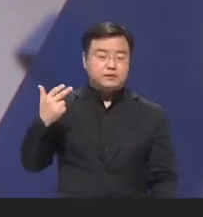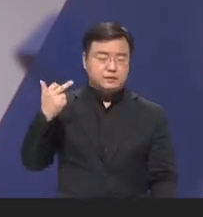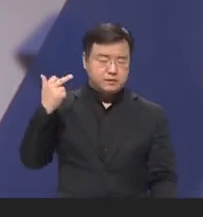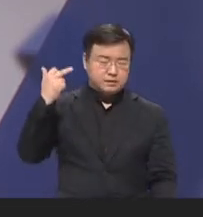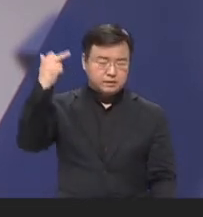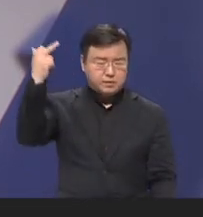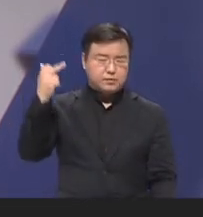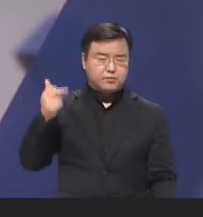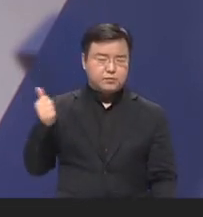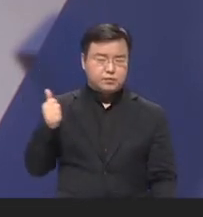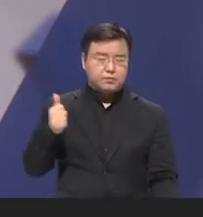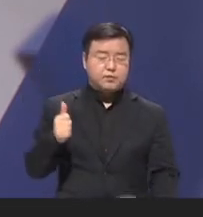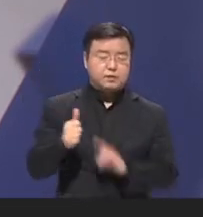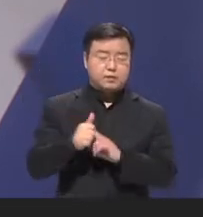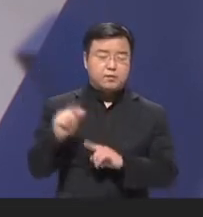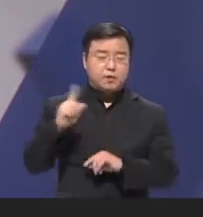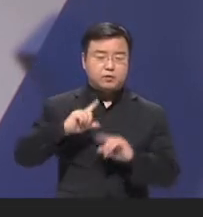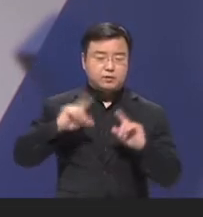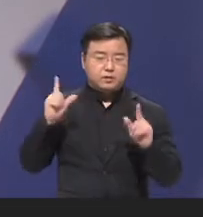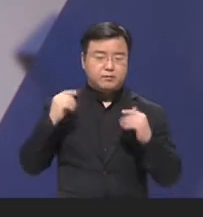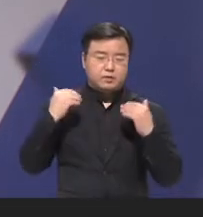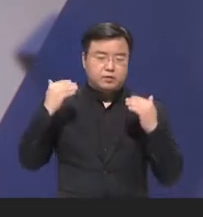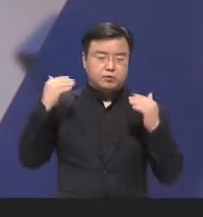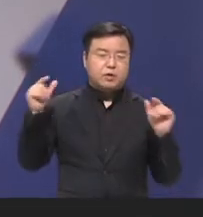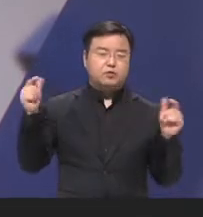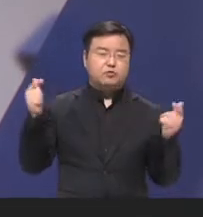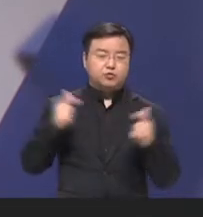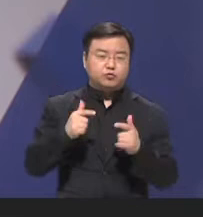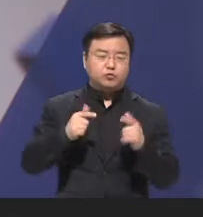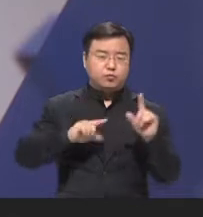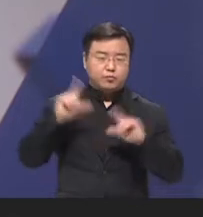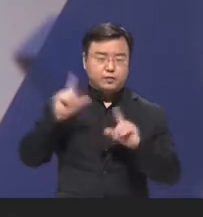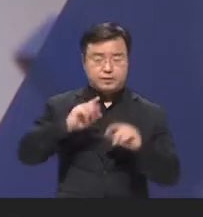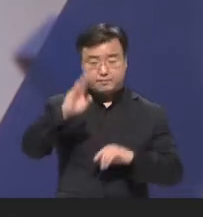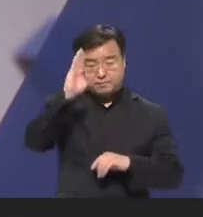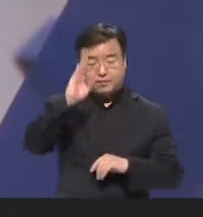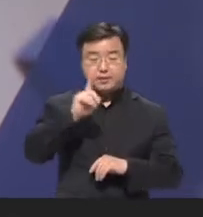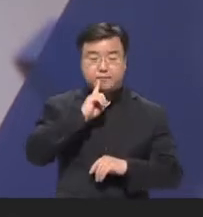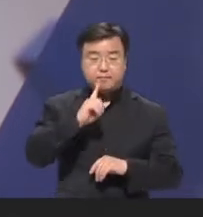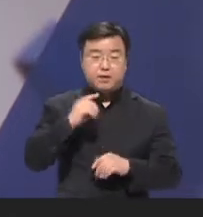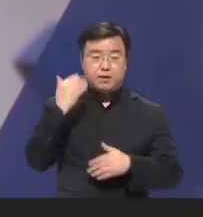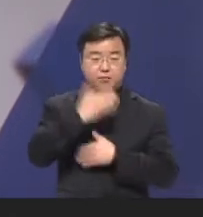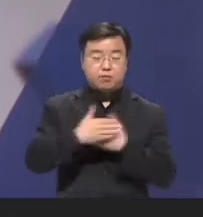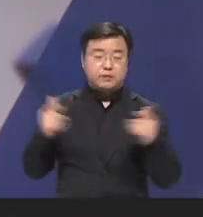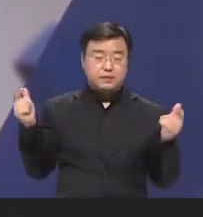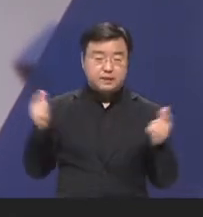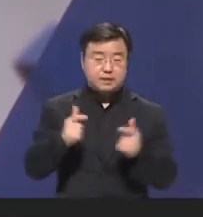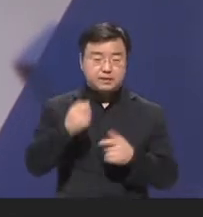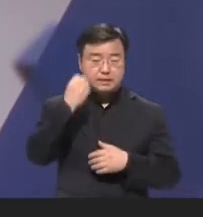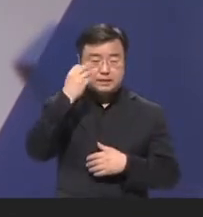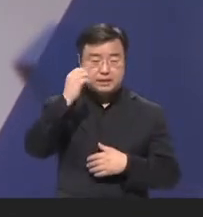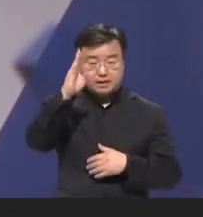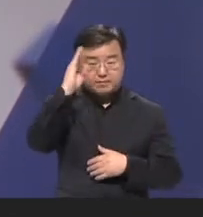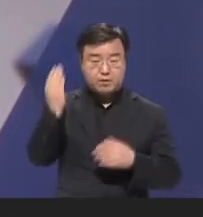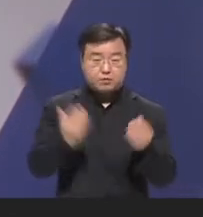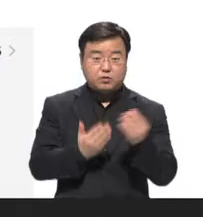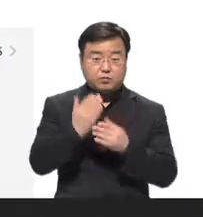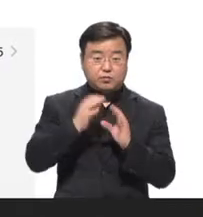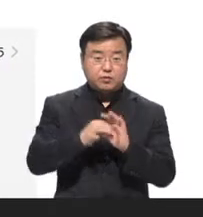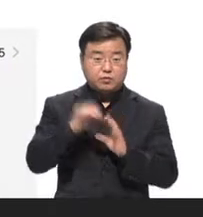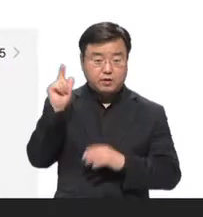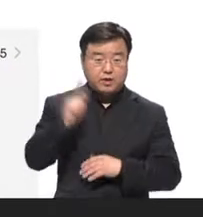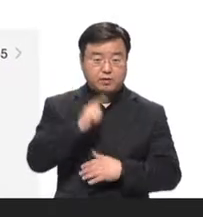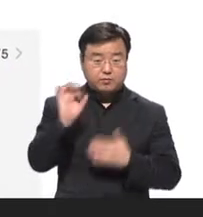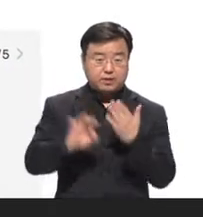어느날 성장 씩 성장 축소 증후군이라는 몸이 작아지는 희소 병에 걸리게 되면서 에 하루아침 의